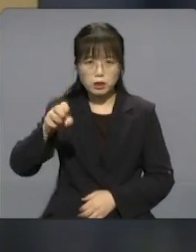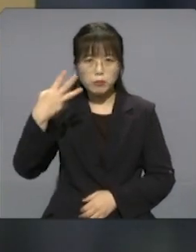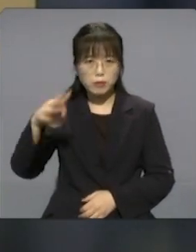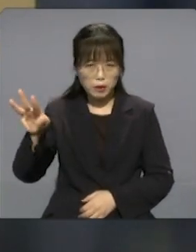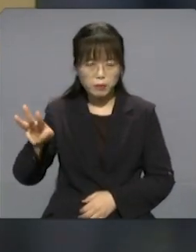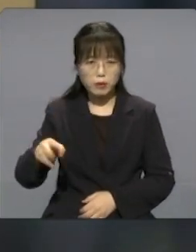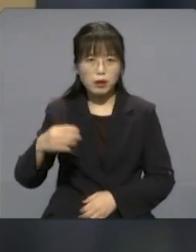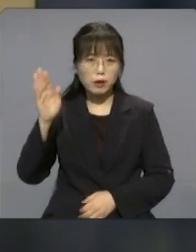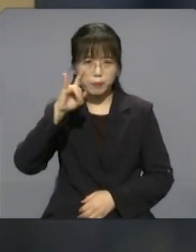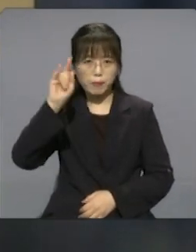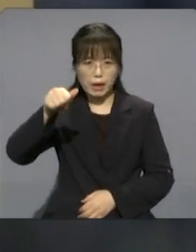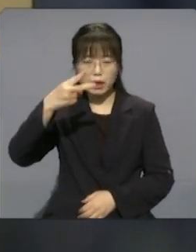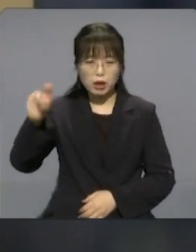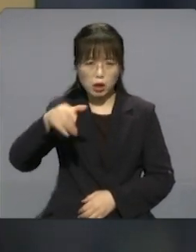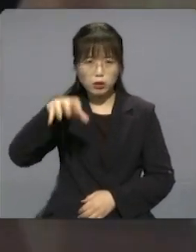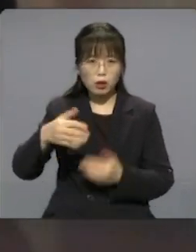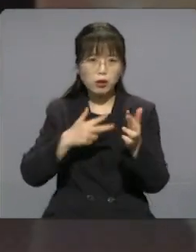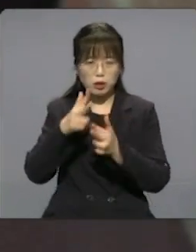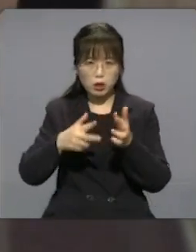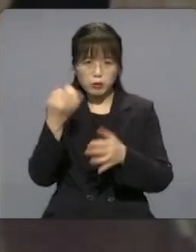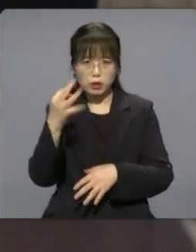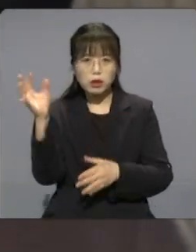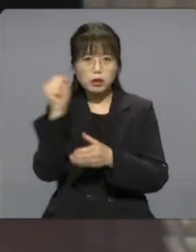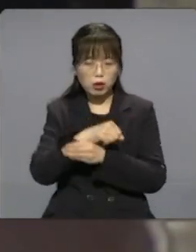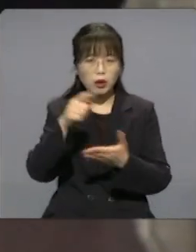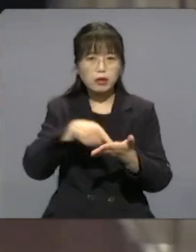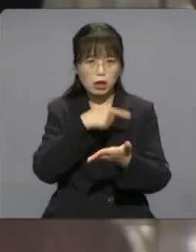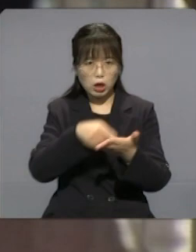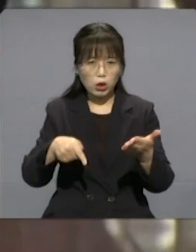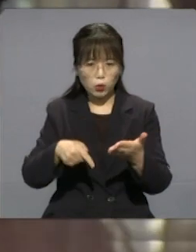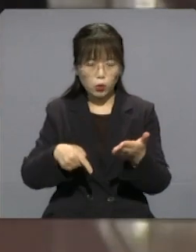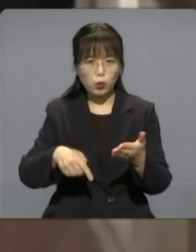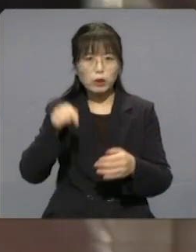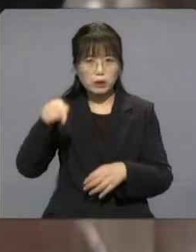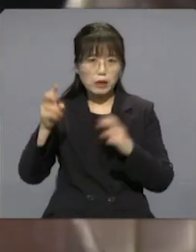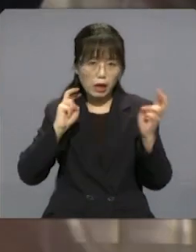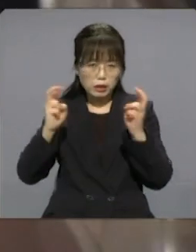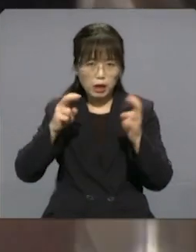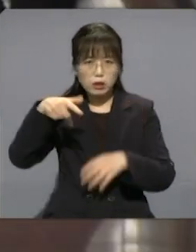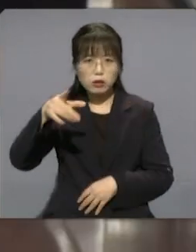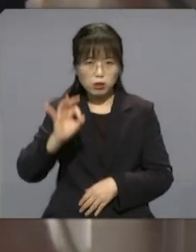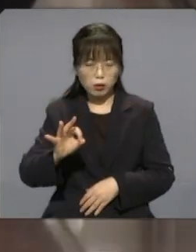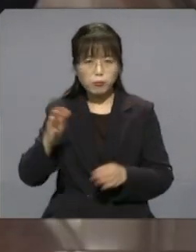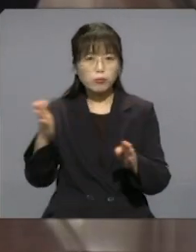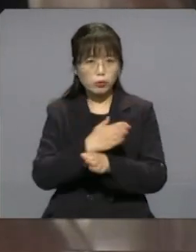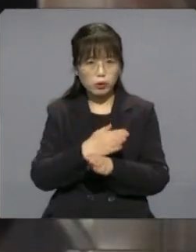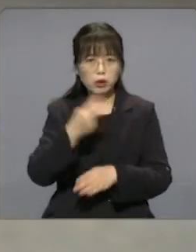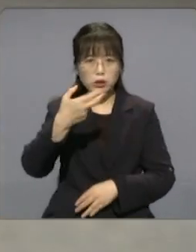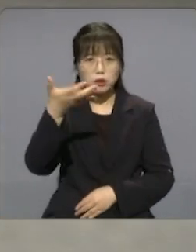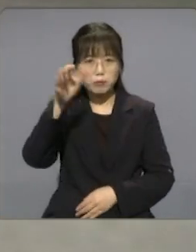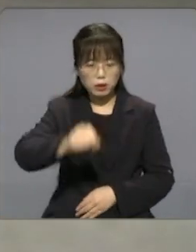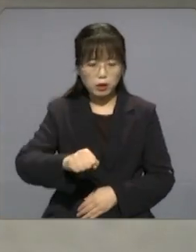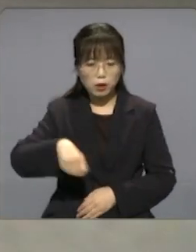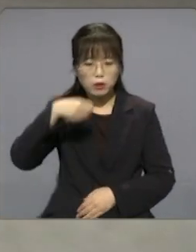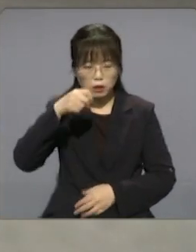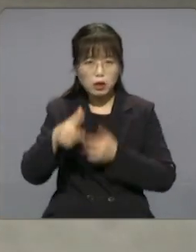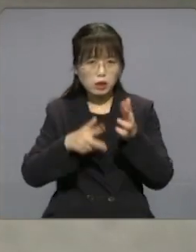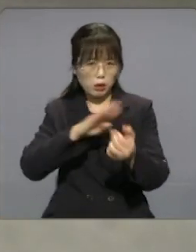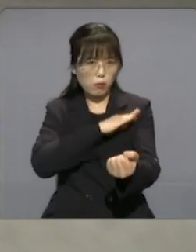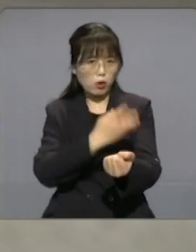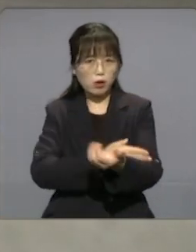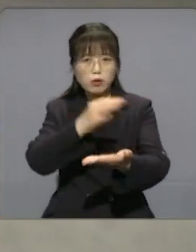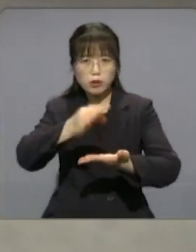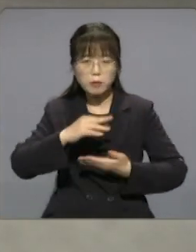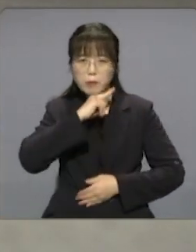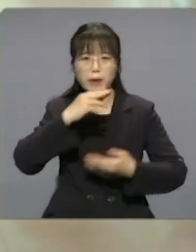2023년 백현동 개발사업 인허가 알선 등의 대가로 아시아 디벨로퍼 정모 씨로부터 77억과 식당 사업권을